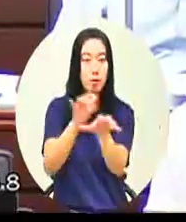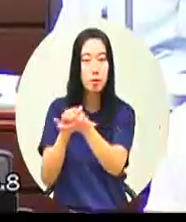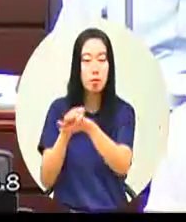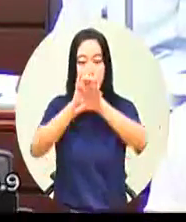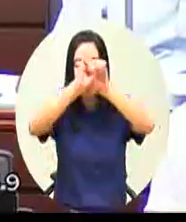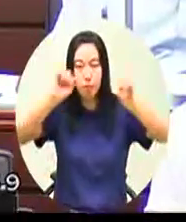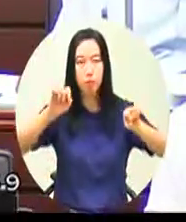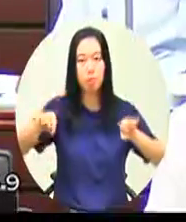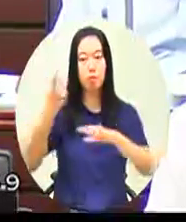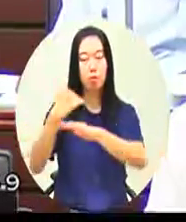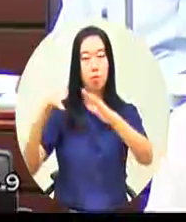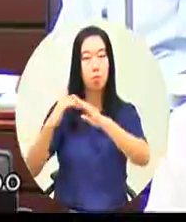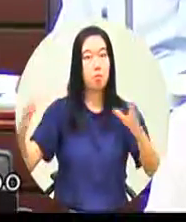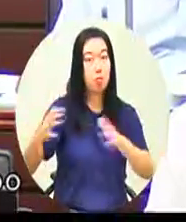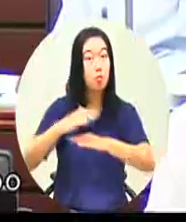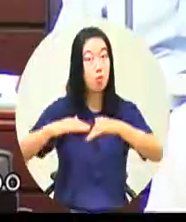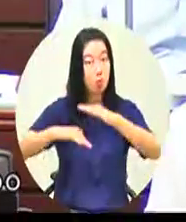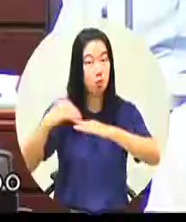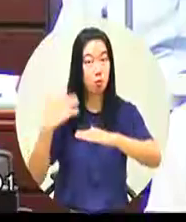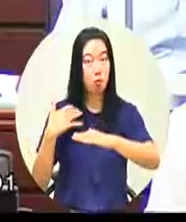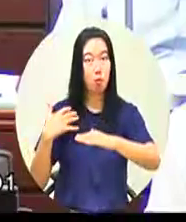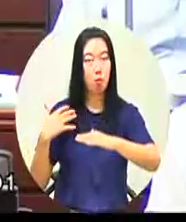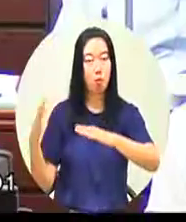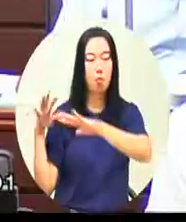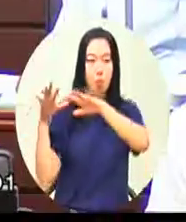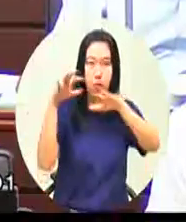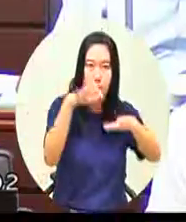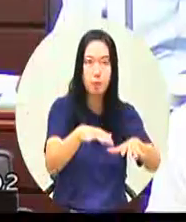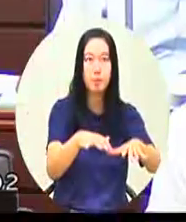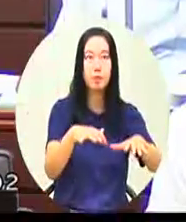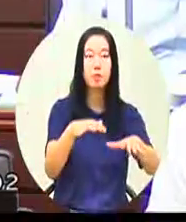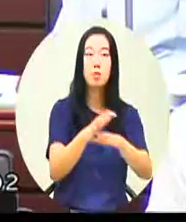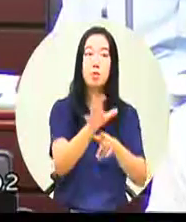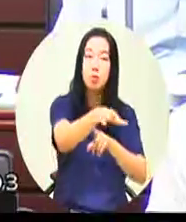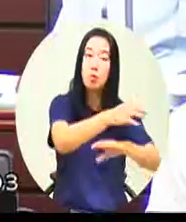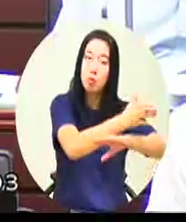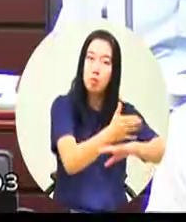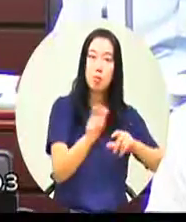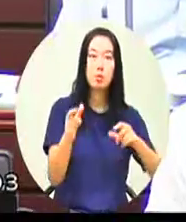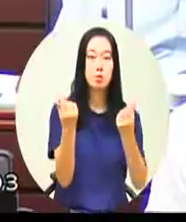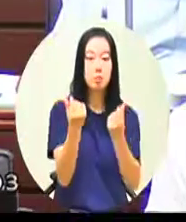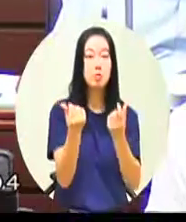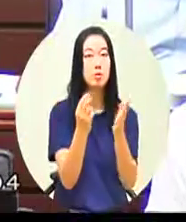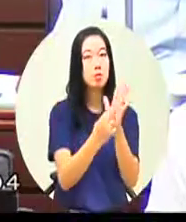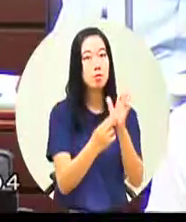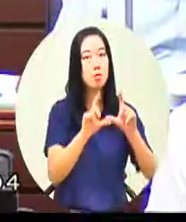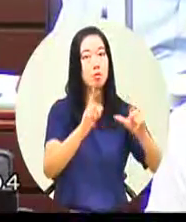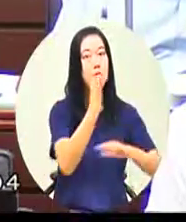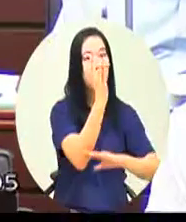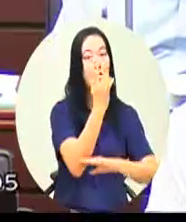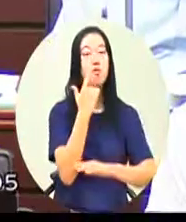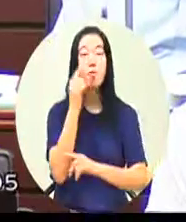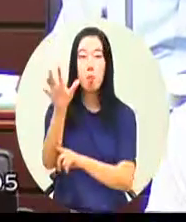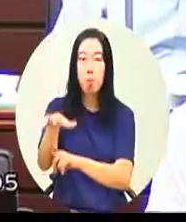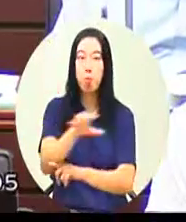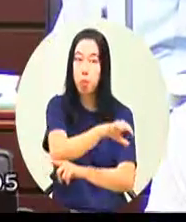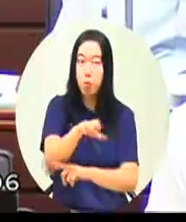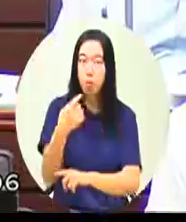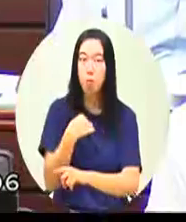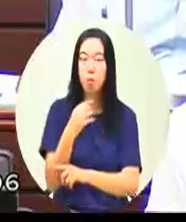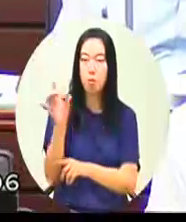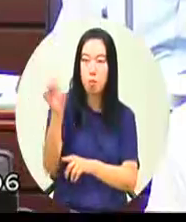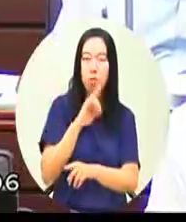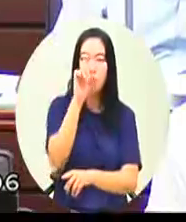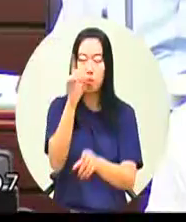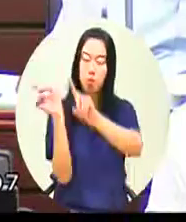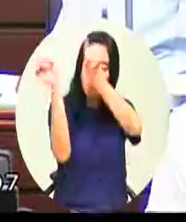学校呢来合作呢，走入农村，那包括大树、美容、内门这一些呢，我们透过一日农夫的体验